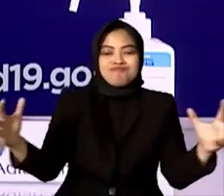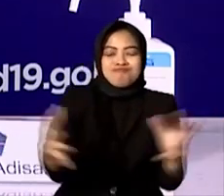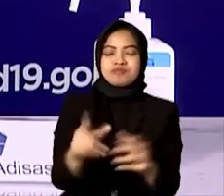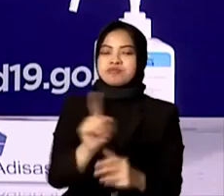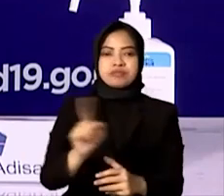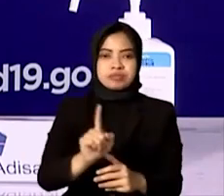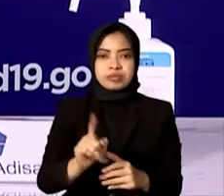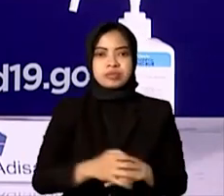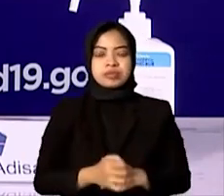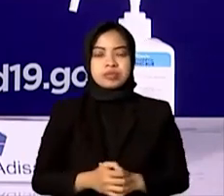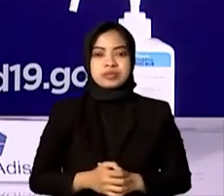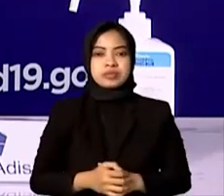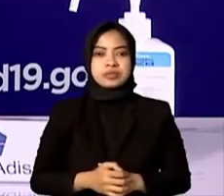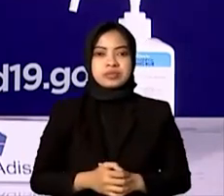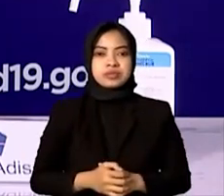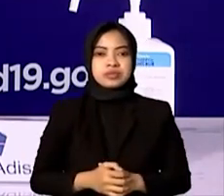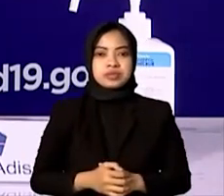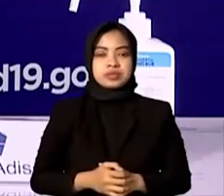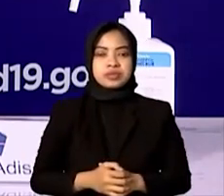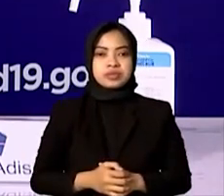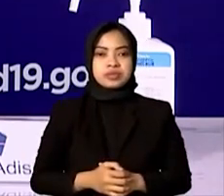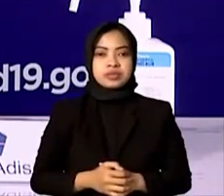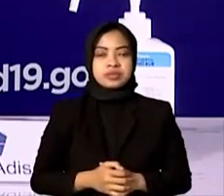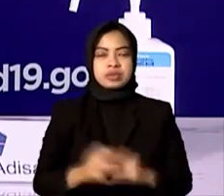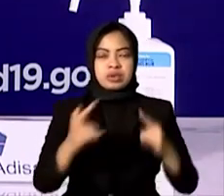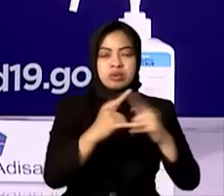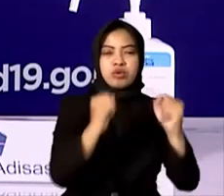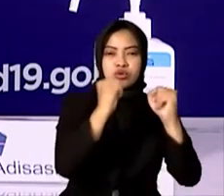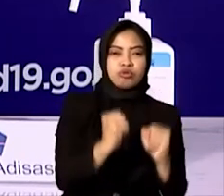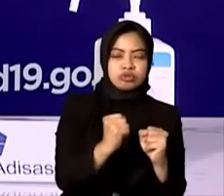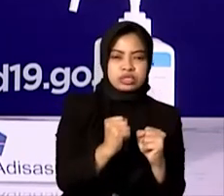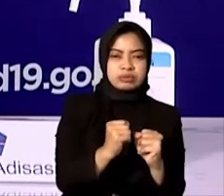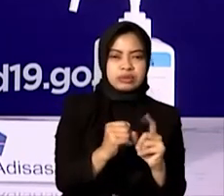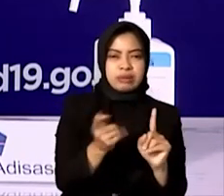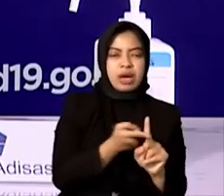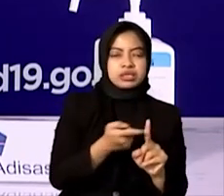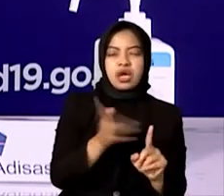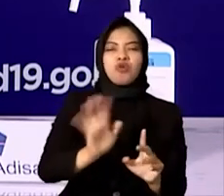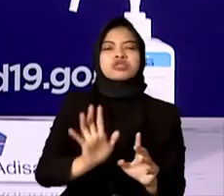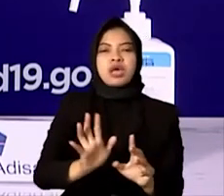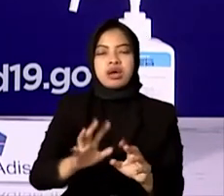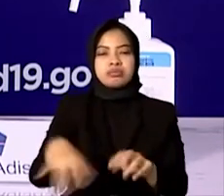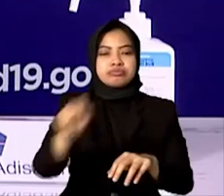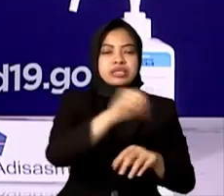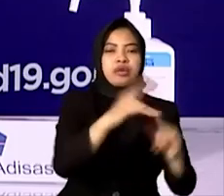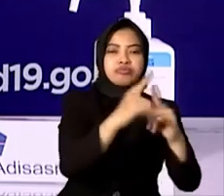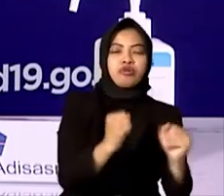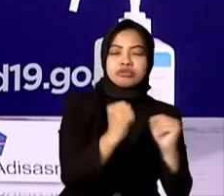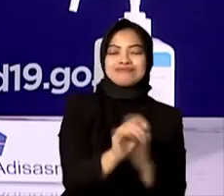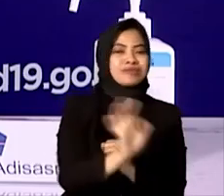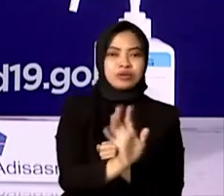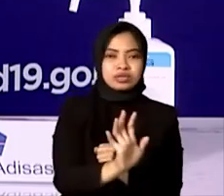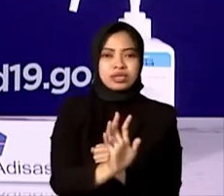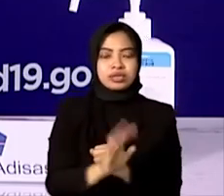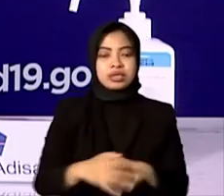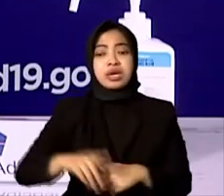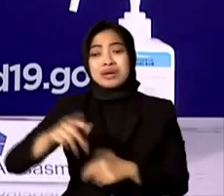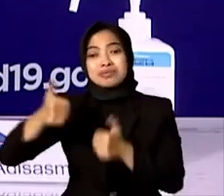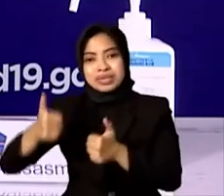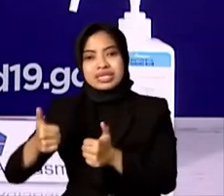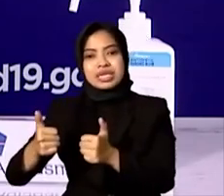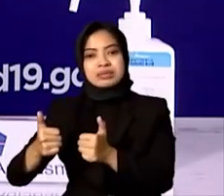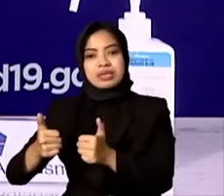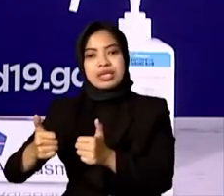lokasi pengungsian di tenda jika tidak terpaksa Selain itu Hai manfaatkan